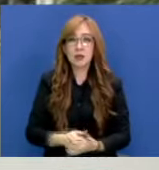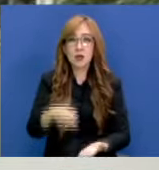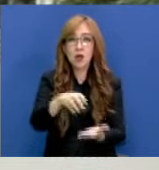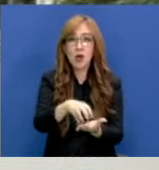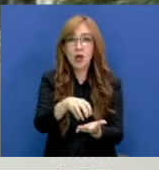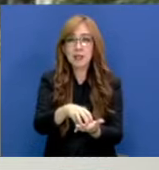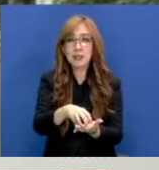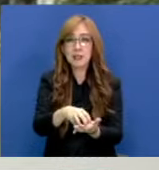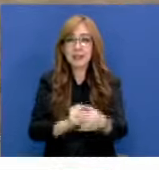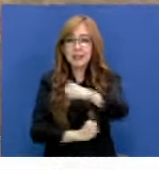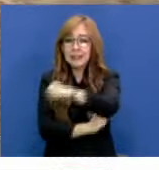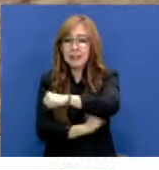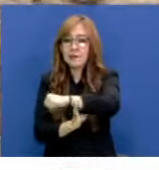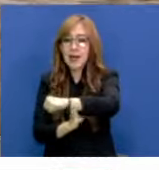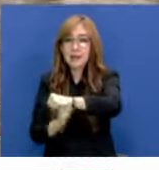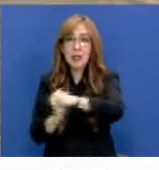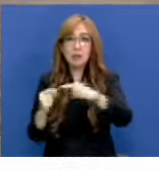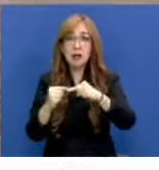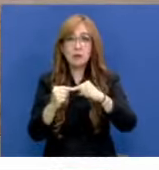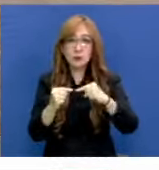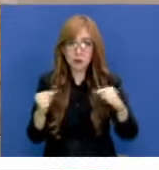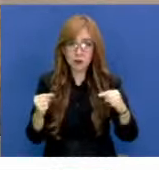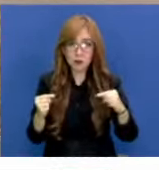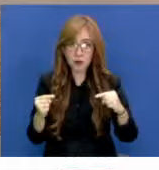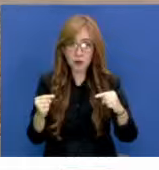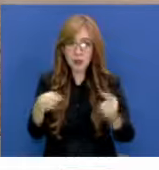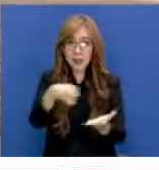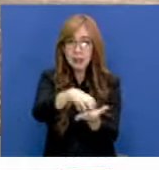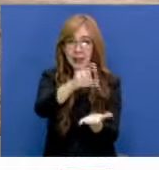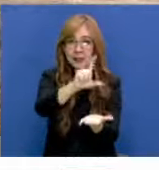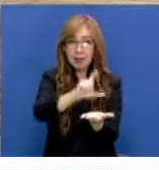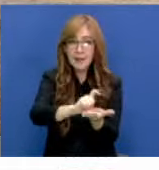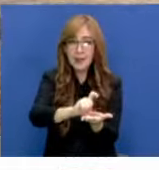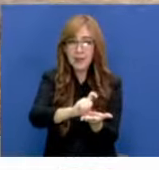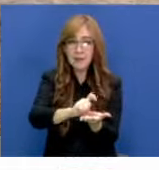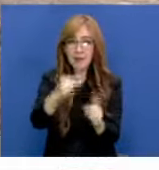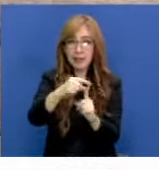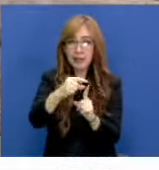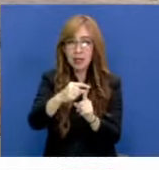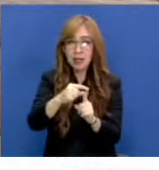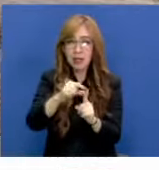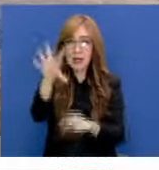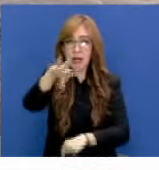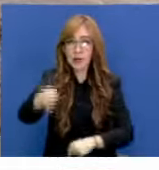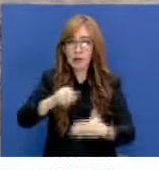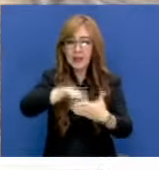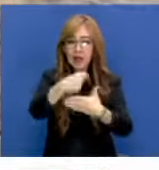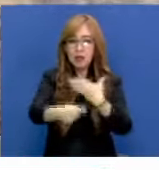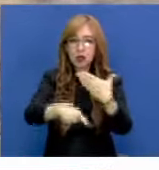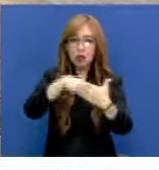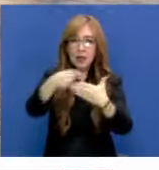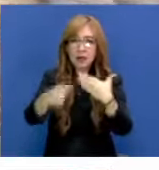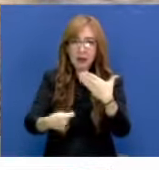jembatan akibat terjangan banjir di Kecamatan Pasiran, Kabupaten Lumajang. Jadi untuk saat